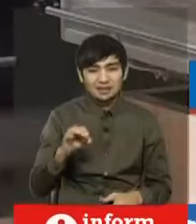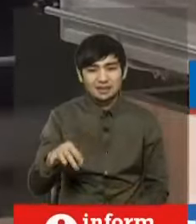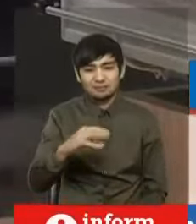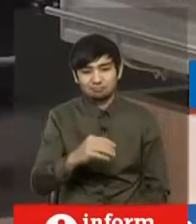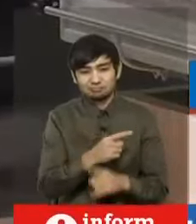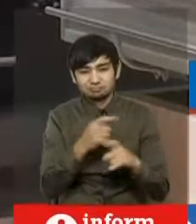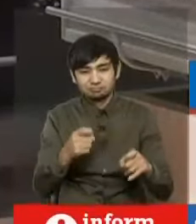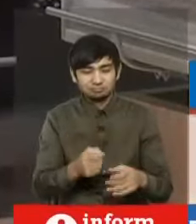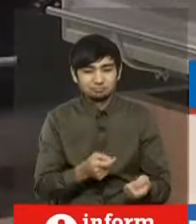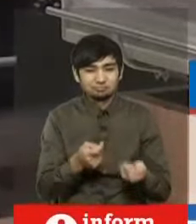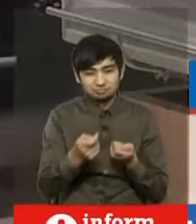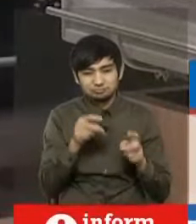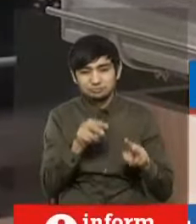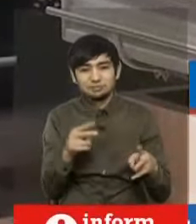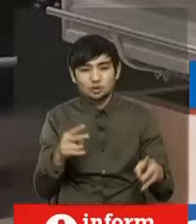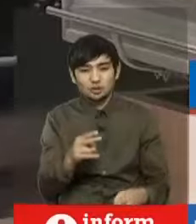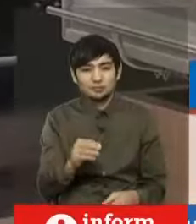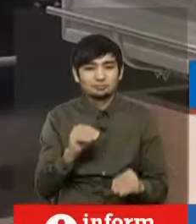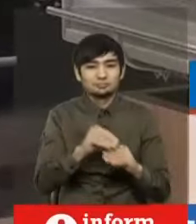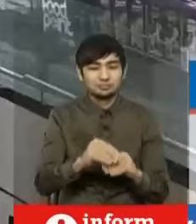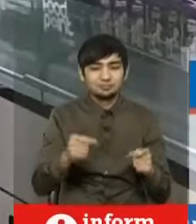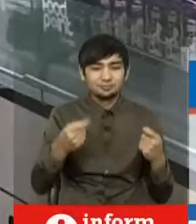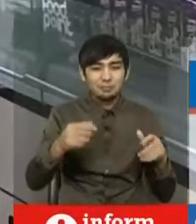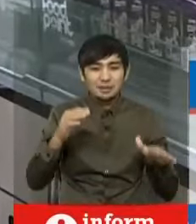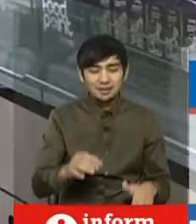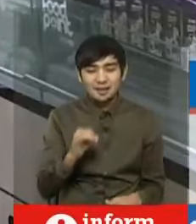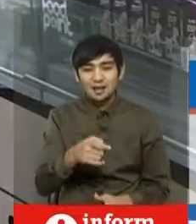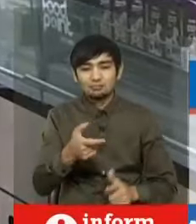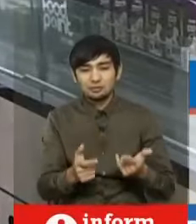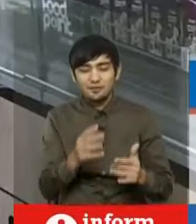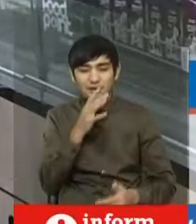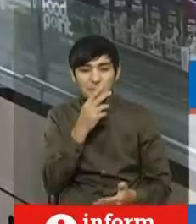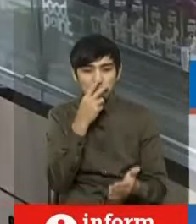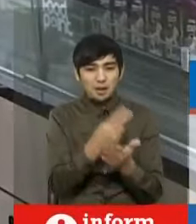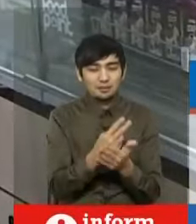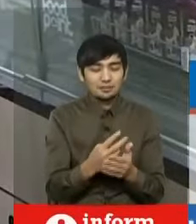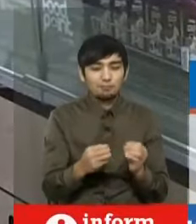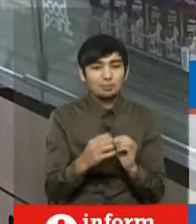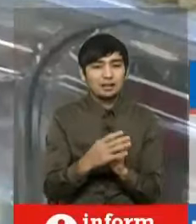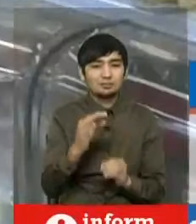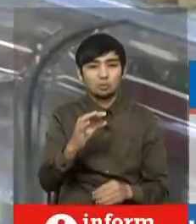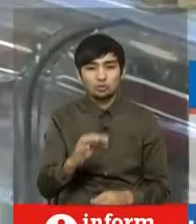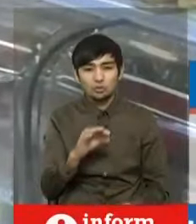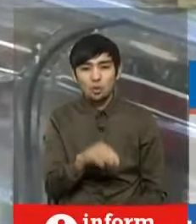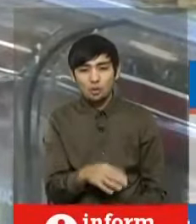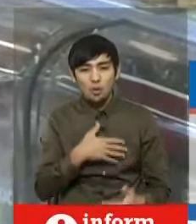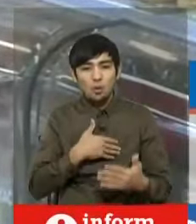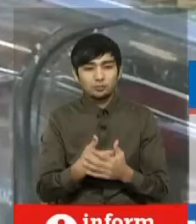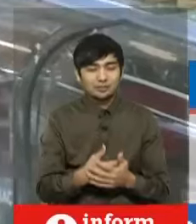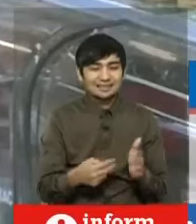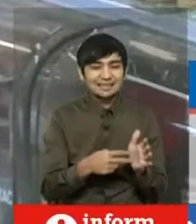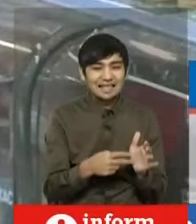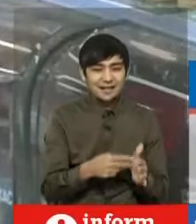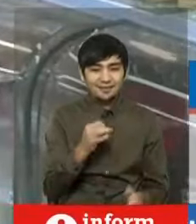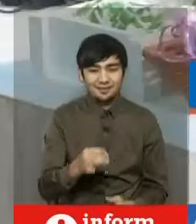вести контроль предельной торговые надбавки в настоящее время этот показатель составляет 15% от отпускной цены